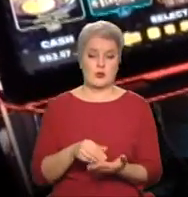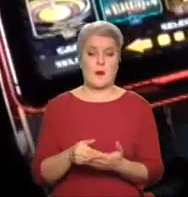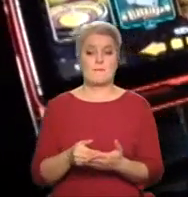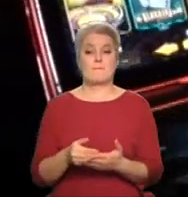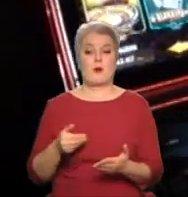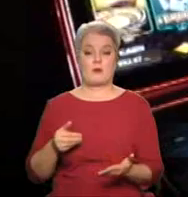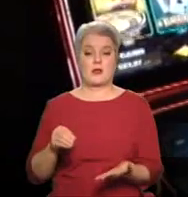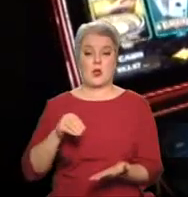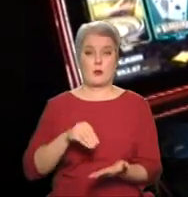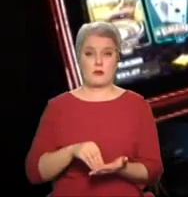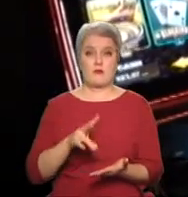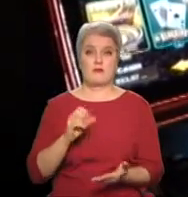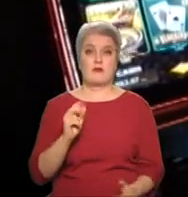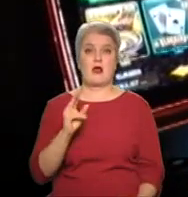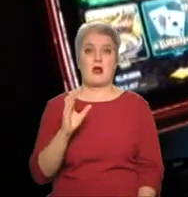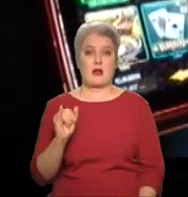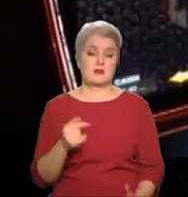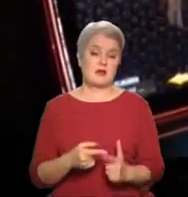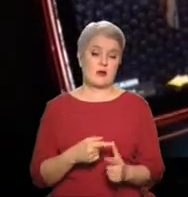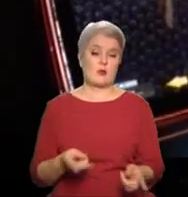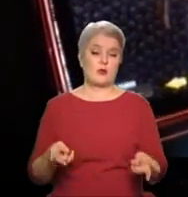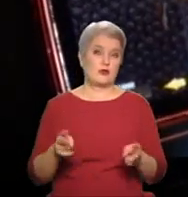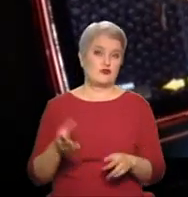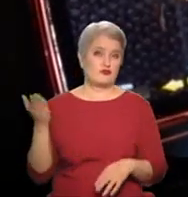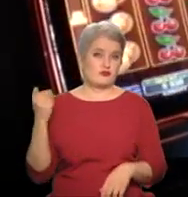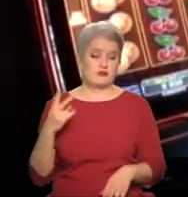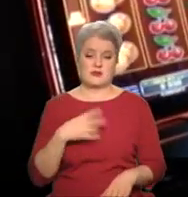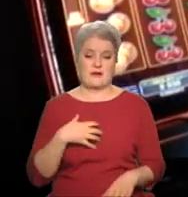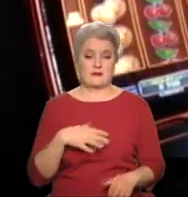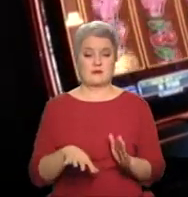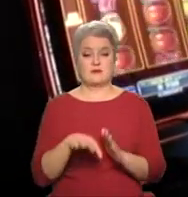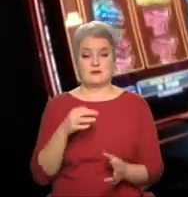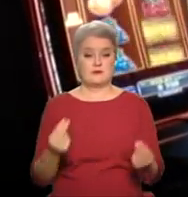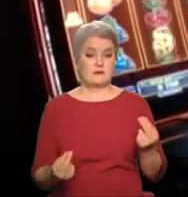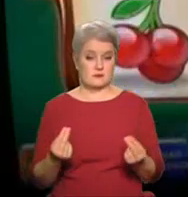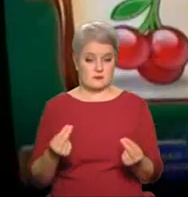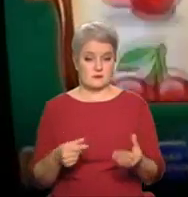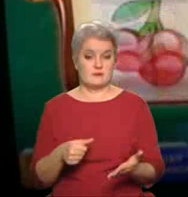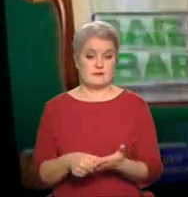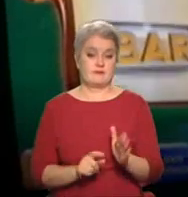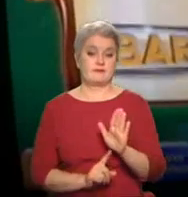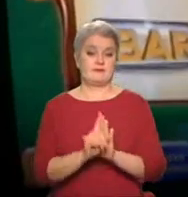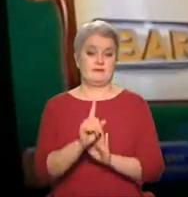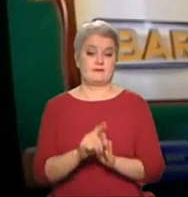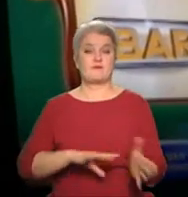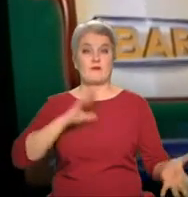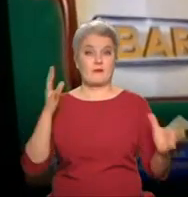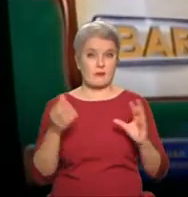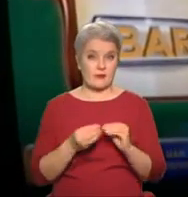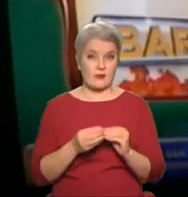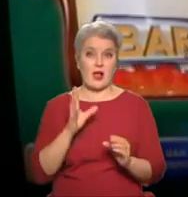на касі. Або вони в нього лишились, неважливо. Обирає будь-яку гру і натискає «Старт». Загалом вже встигли